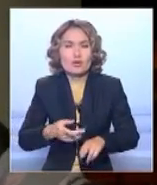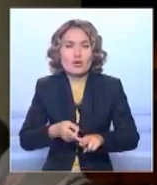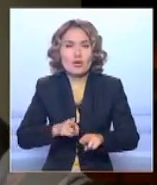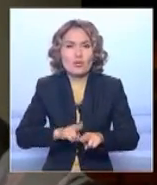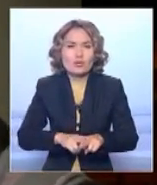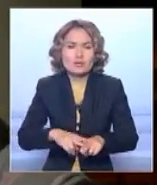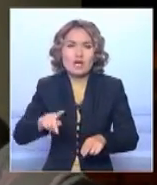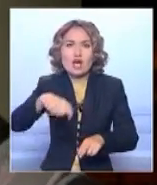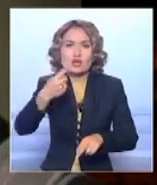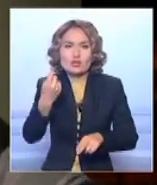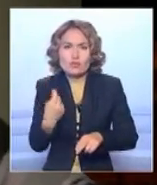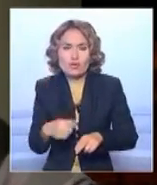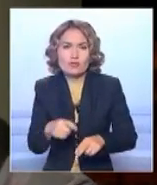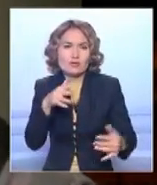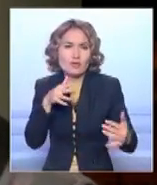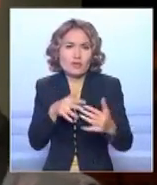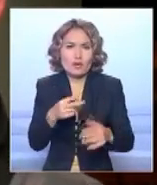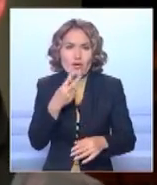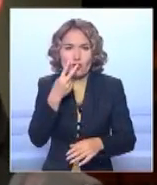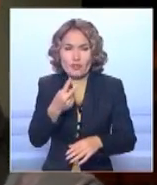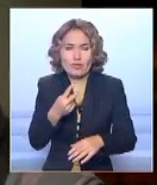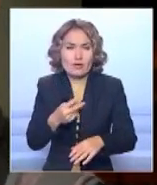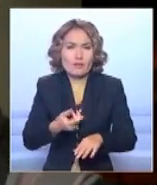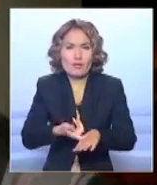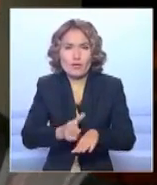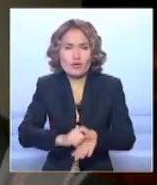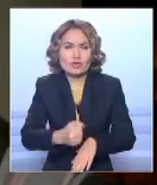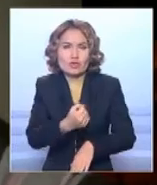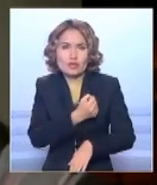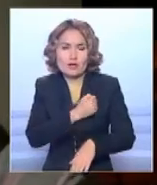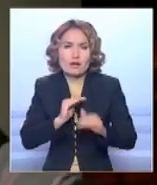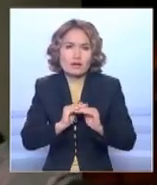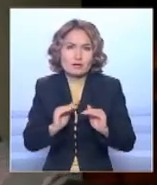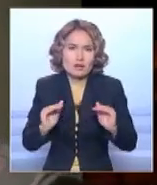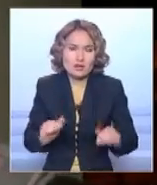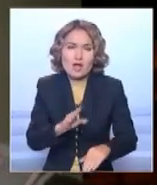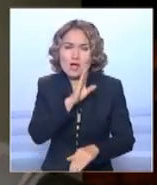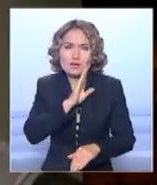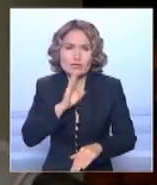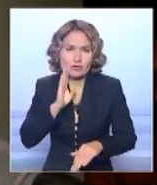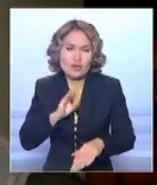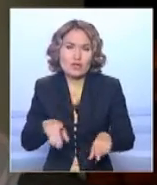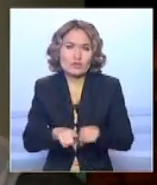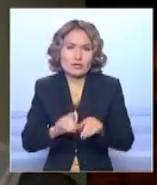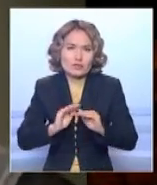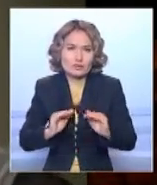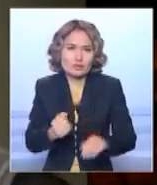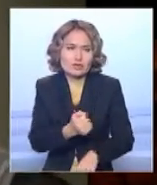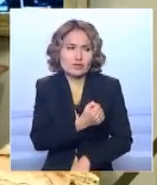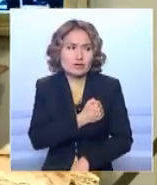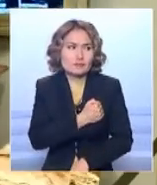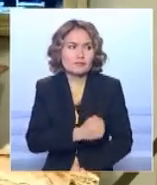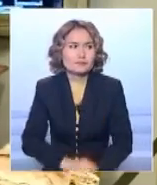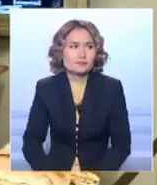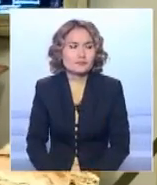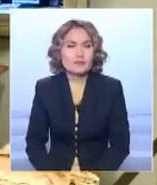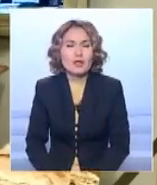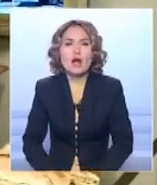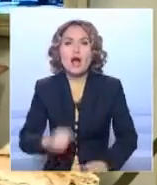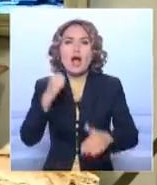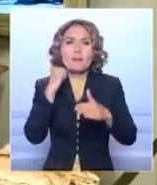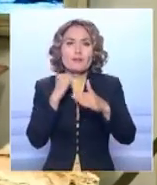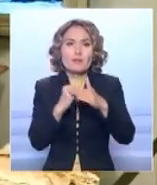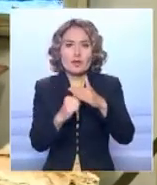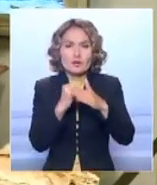ерекше әсер ететін инсталляция екені сөзсіз. Әсіресе балалы шағалы адамдардың азап ойын қазағылады екен. Метрода ашылған